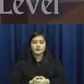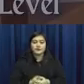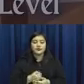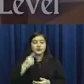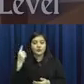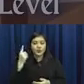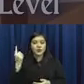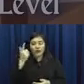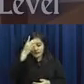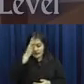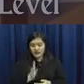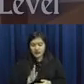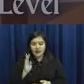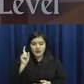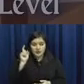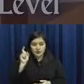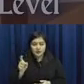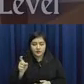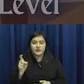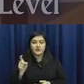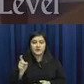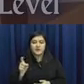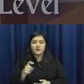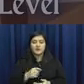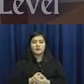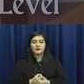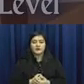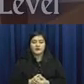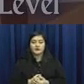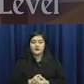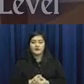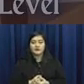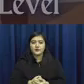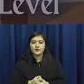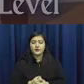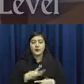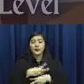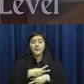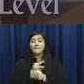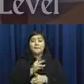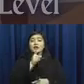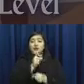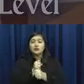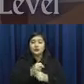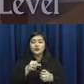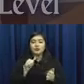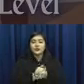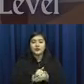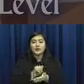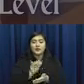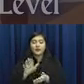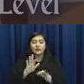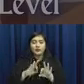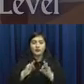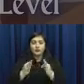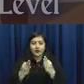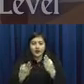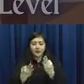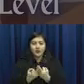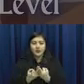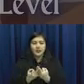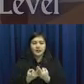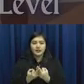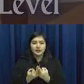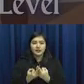sa ating pamilya. Siguraduhin natin na palagi ang ating pamilya na itataguyod natin ayon sa